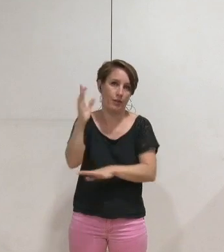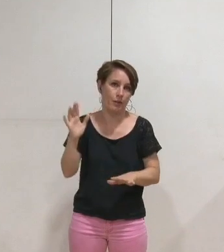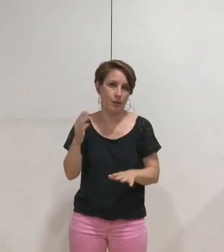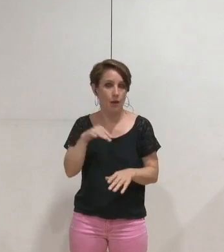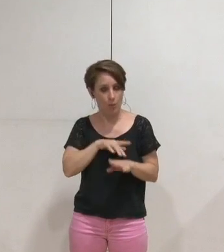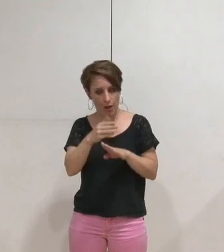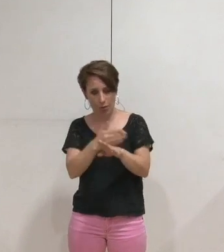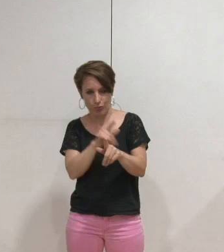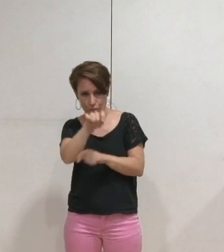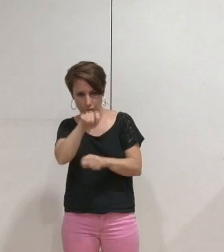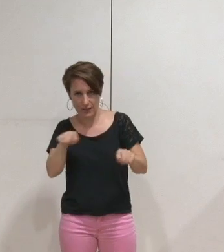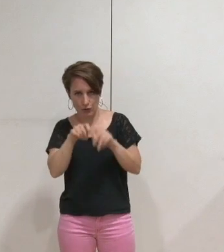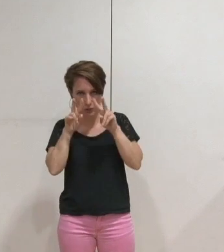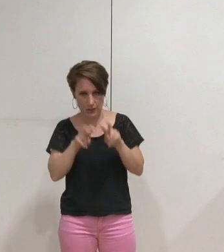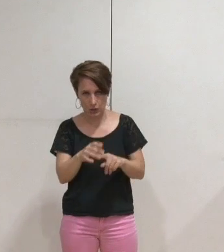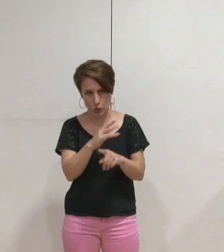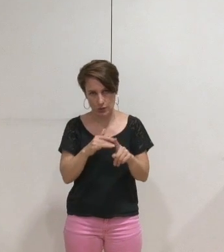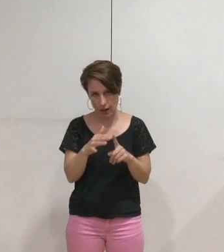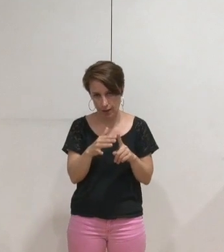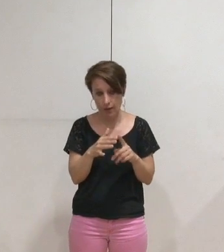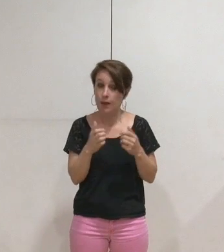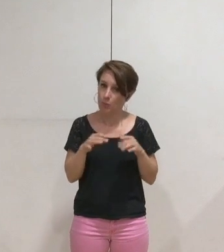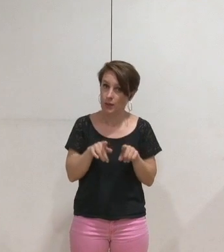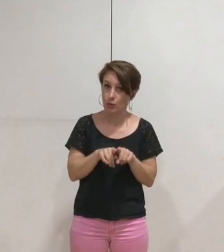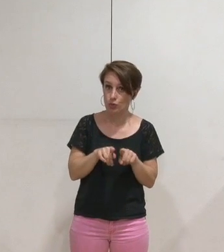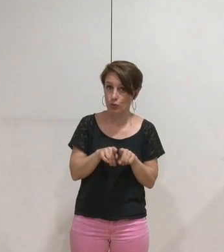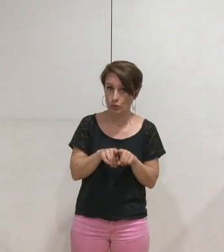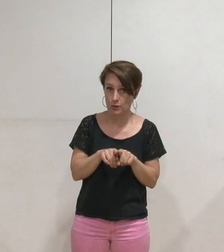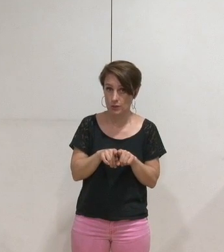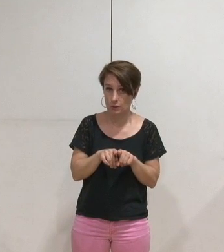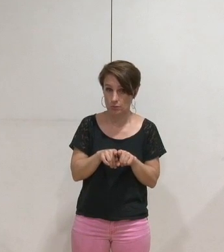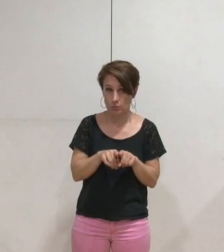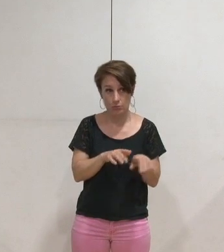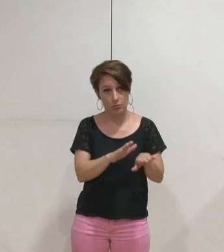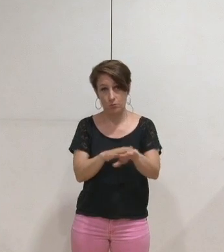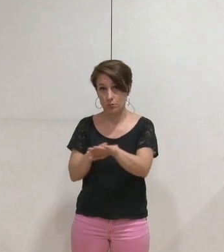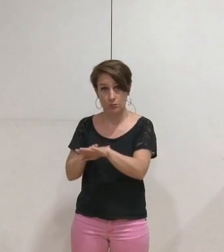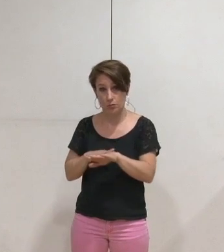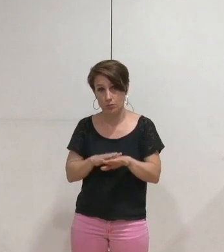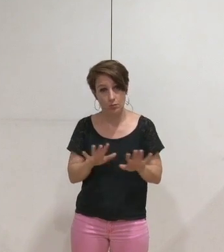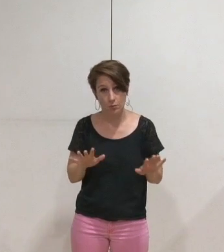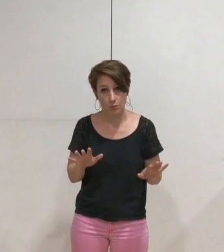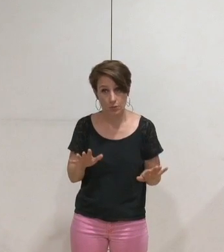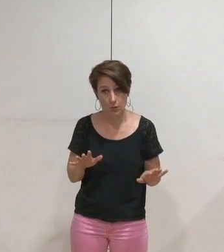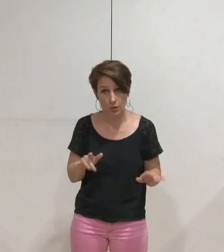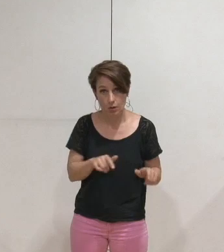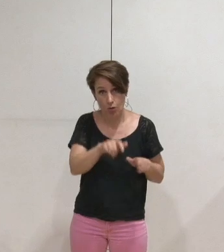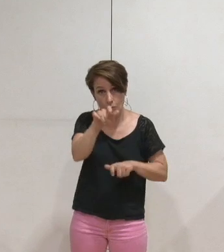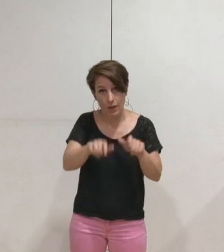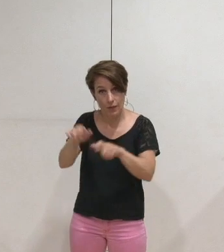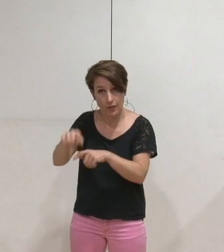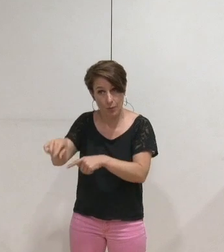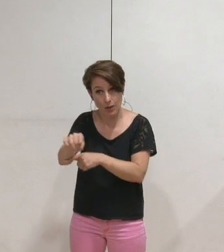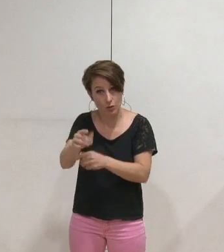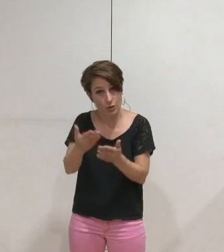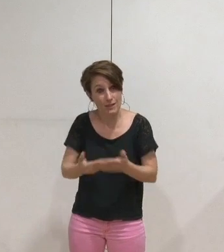sociaux et tout en étant très clair toujours sur le fait qu'il n'est pas question de prendre en charge des gens qui relèveraient de la